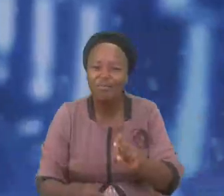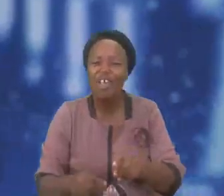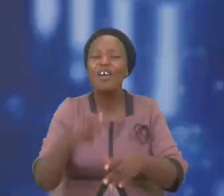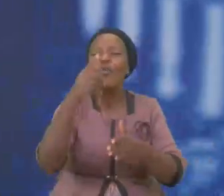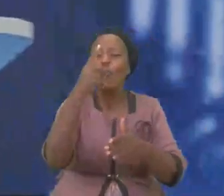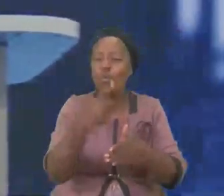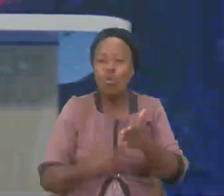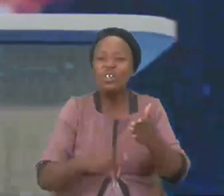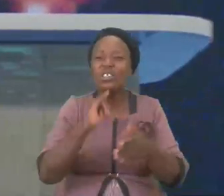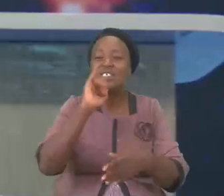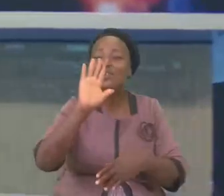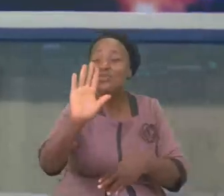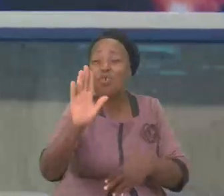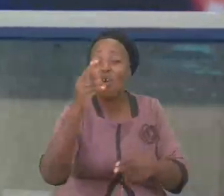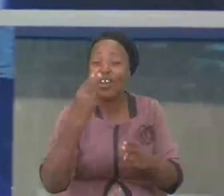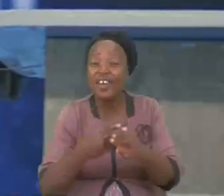J'ai dit, quel est ton nom?